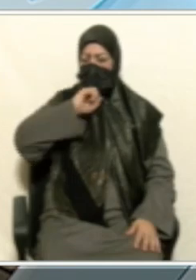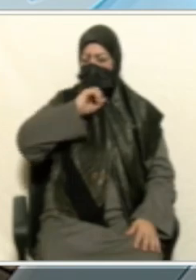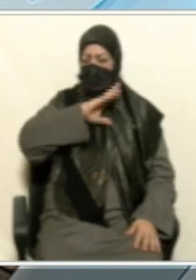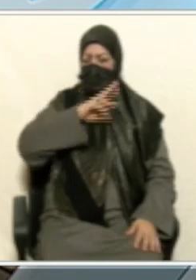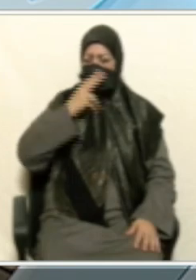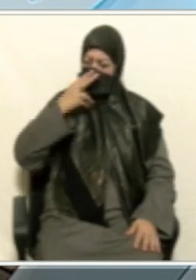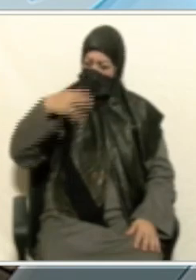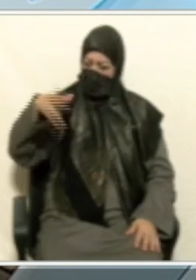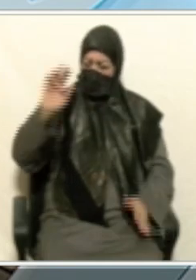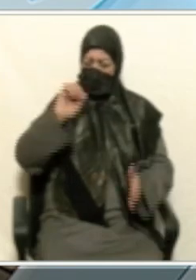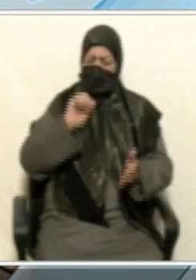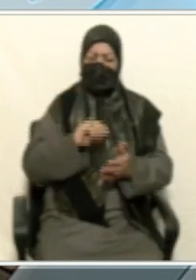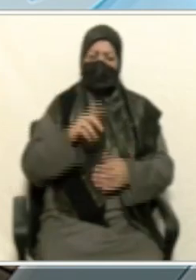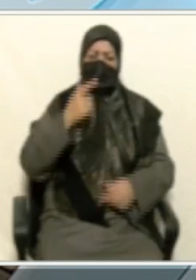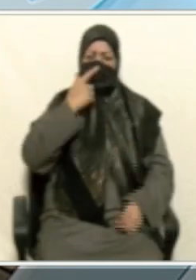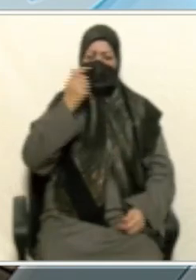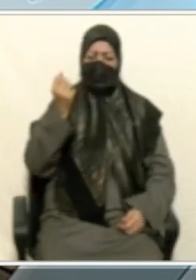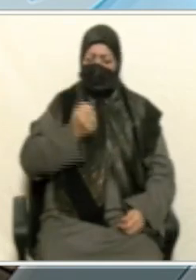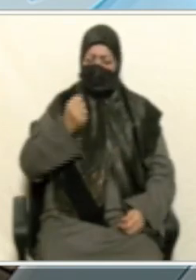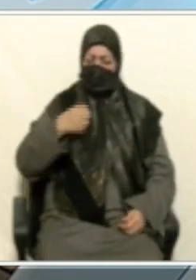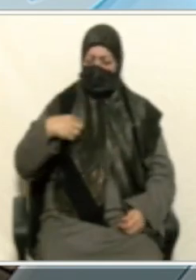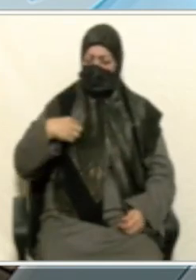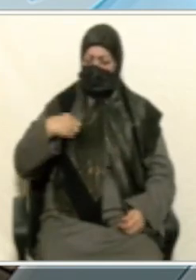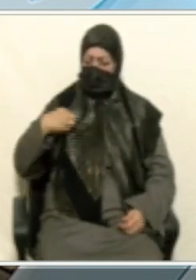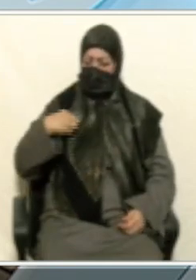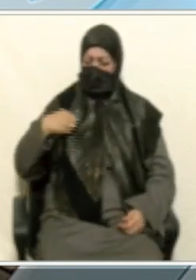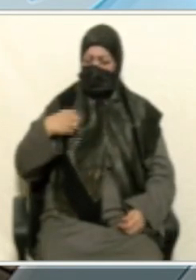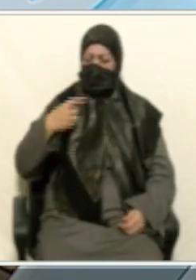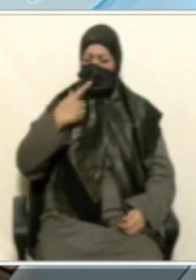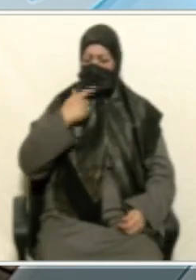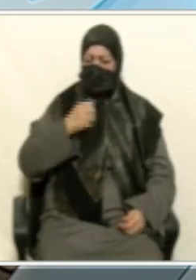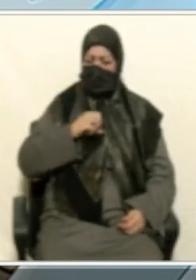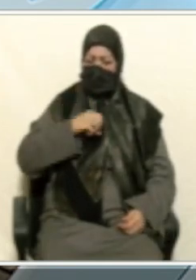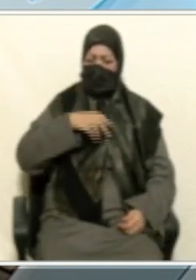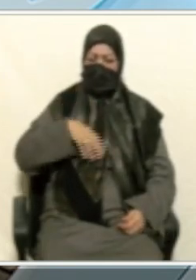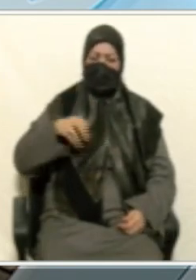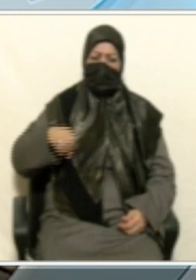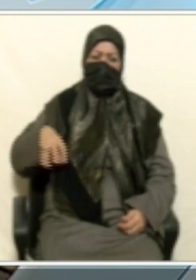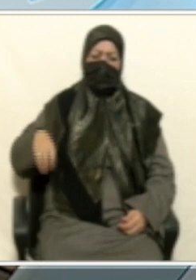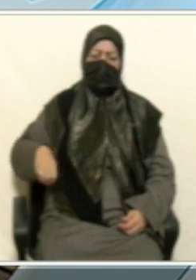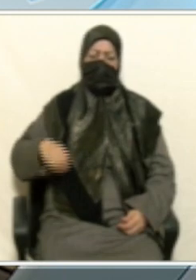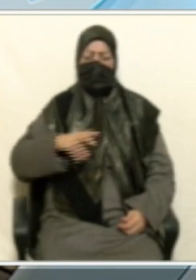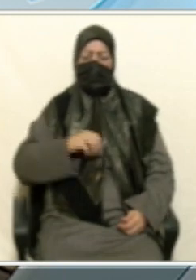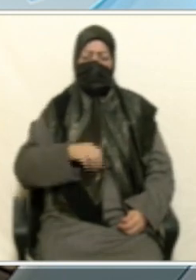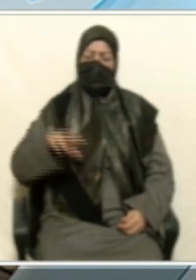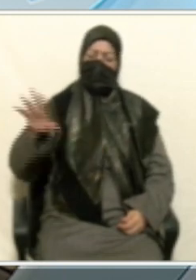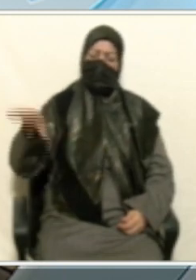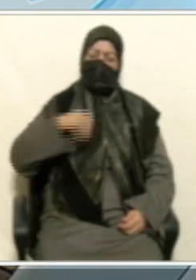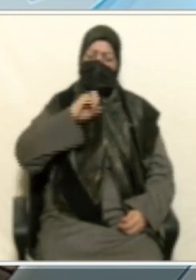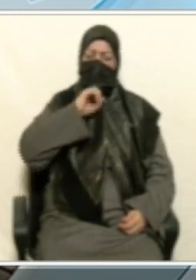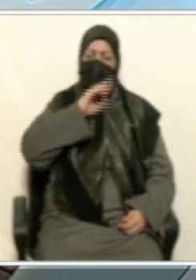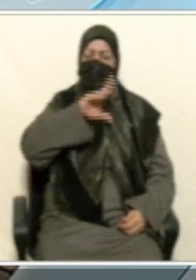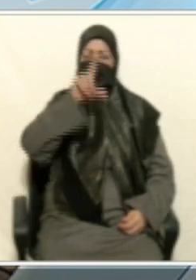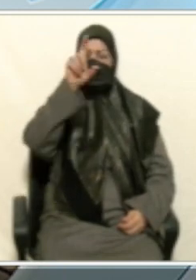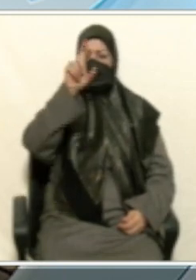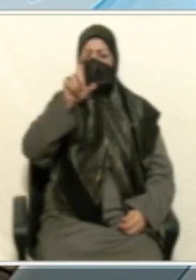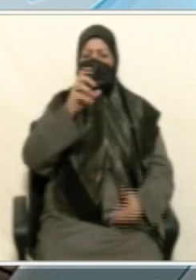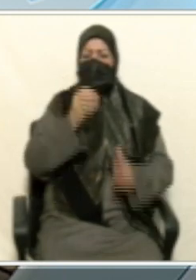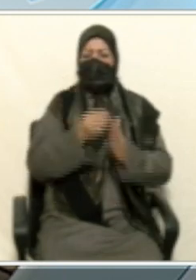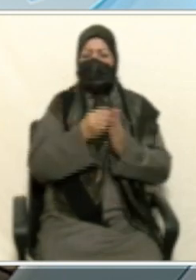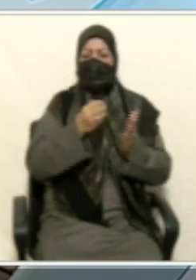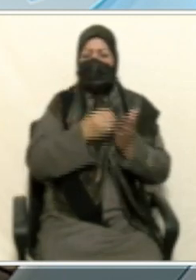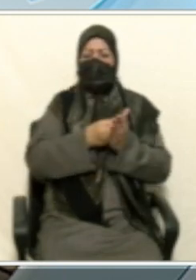مليئة بالدماء أو بالأوساخ لتلوث المسجد، فهذا ليس من الشرع في شيء، والله تعالى